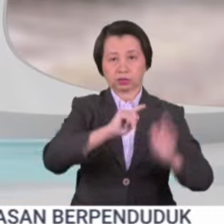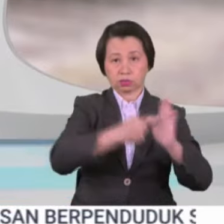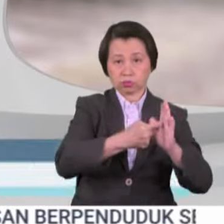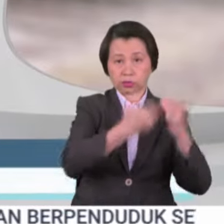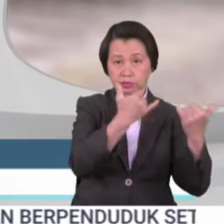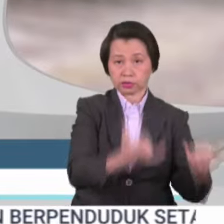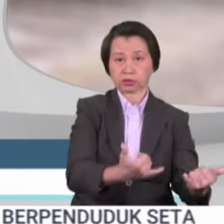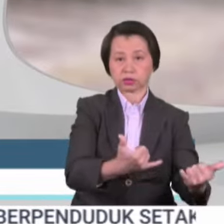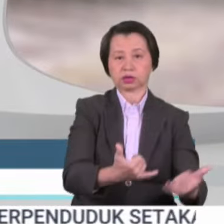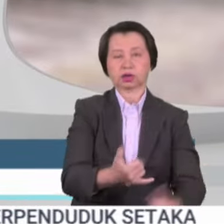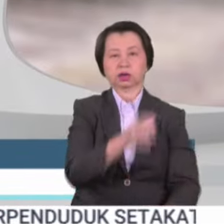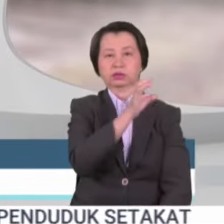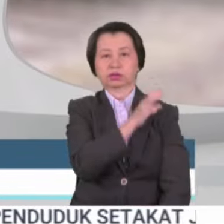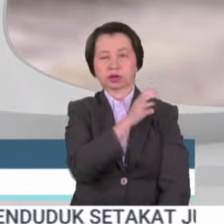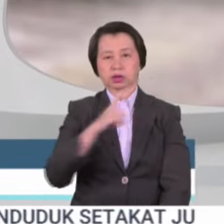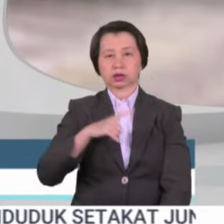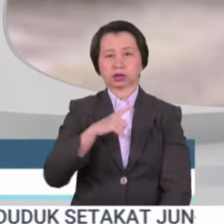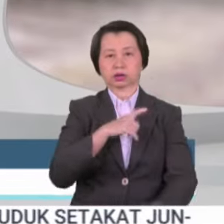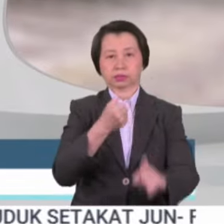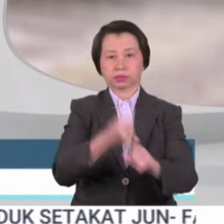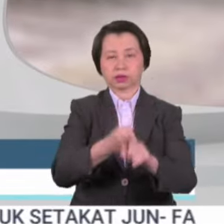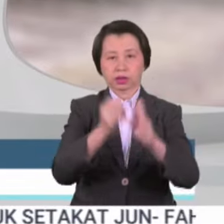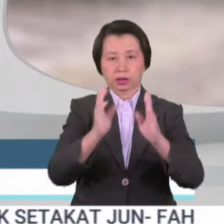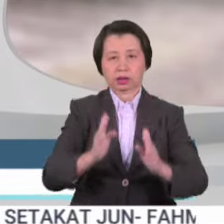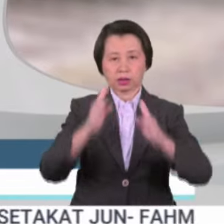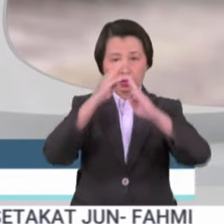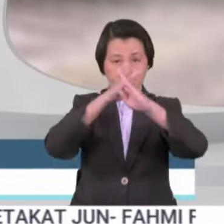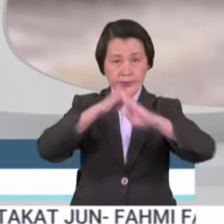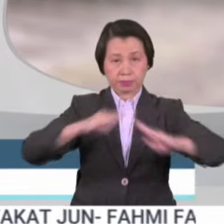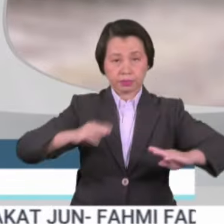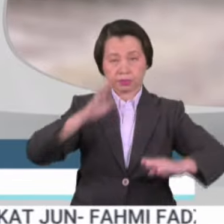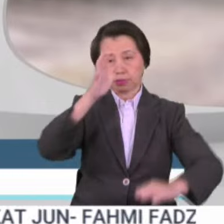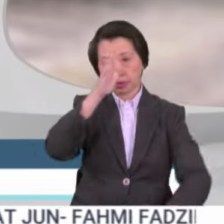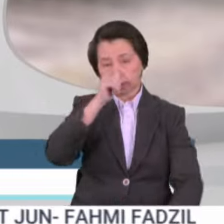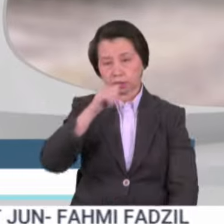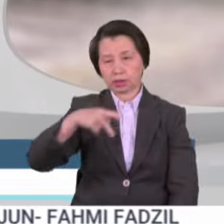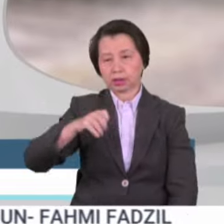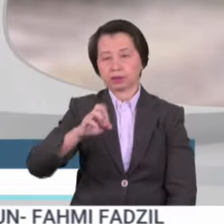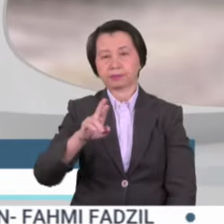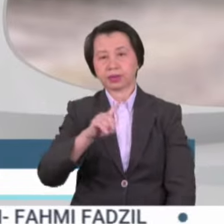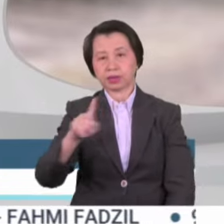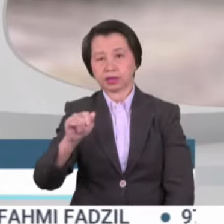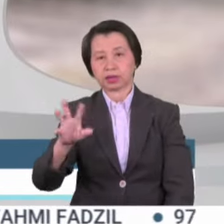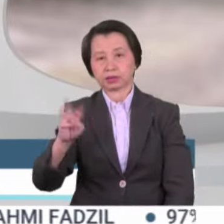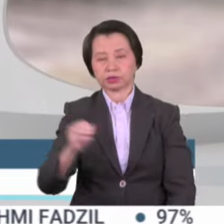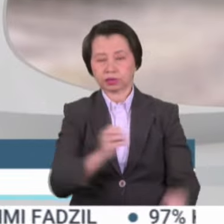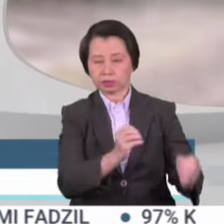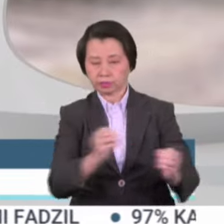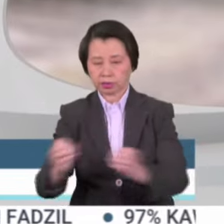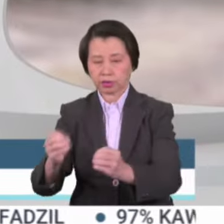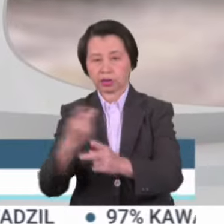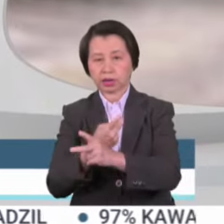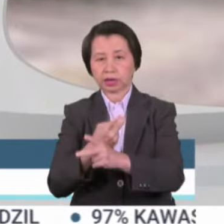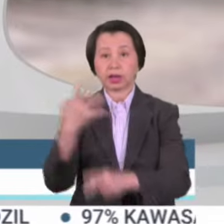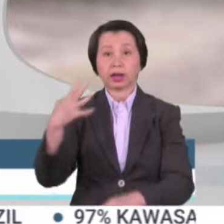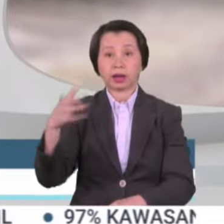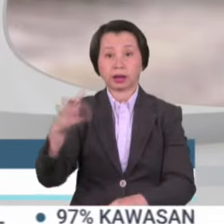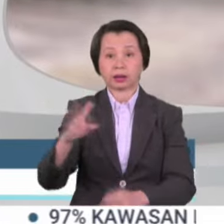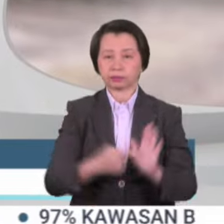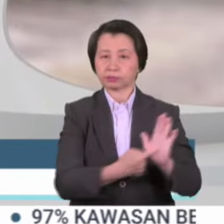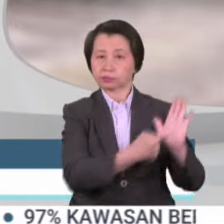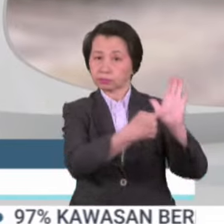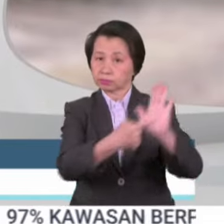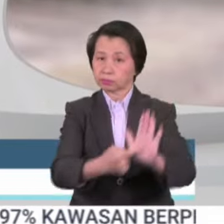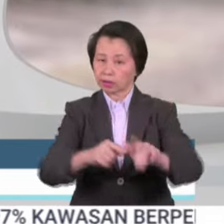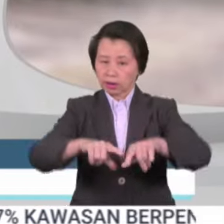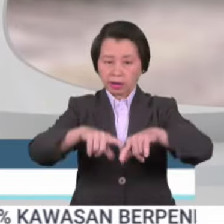bermula hari ini. Pengerusi Lembaga Pengarah Perbadanan Muzium Melaka Perzim, Dato' Zaidi Atam berkata, penganjuran kali ke-14 ini